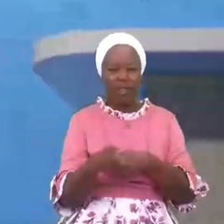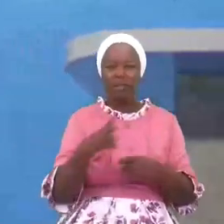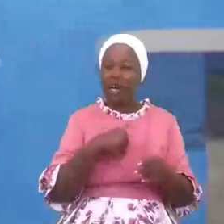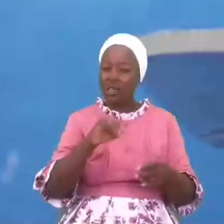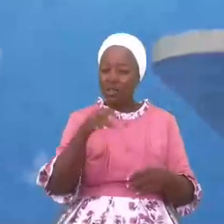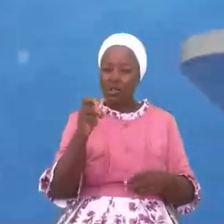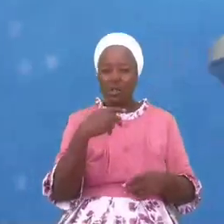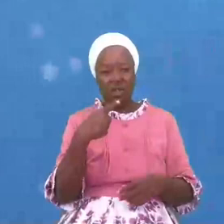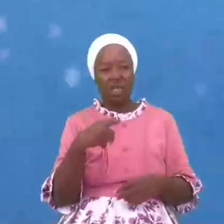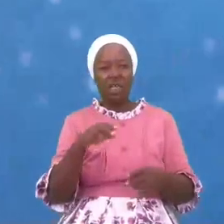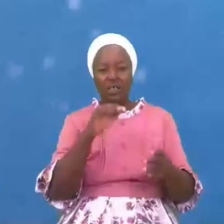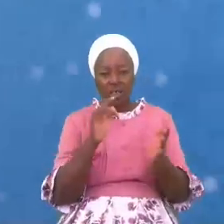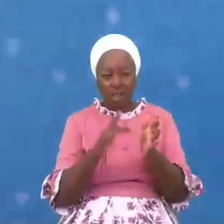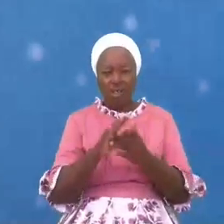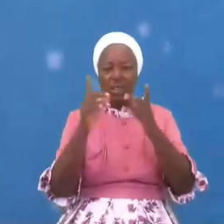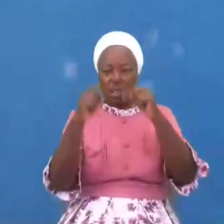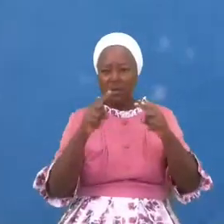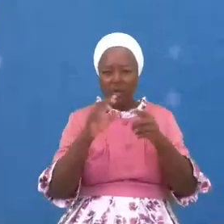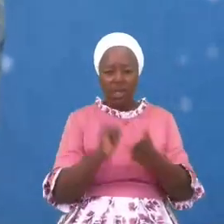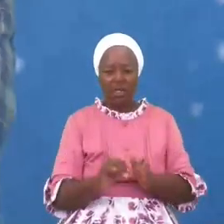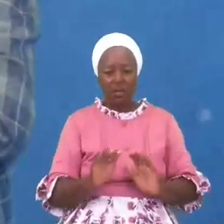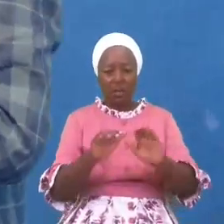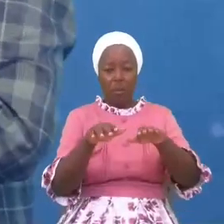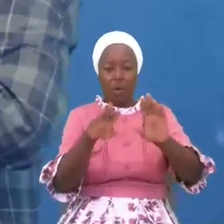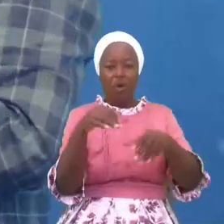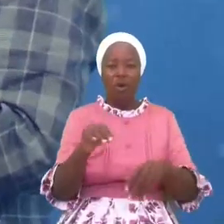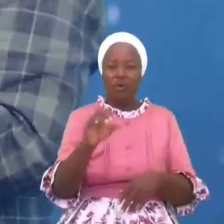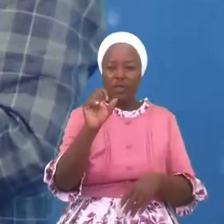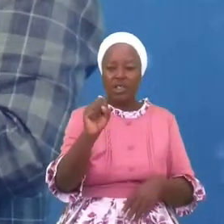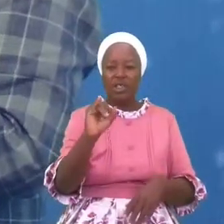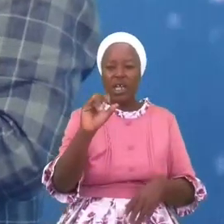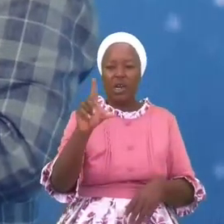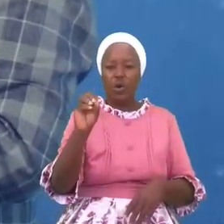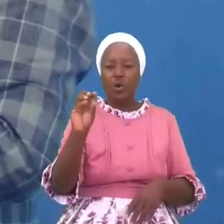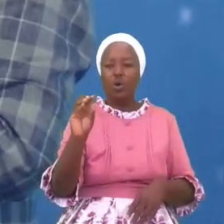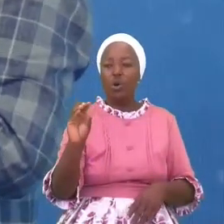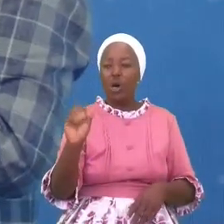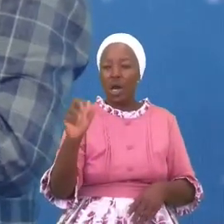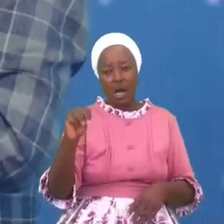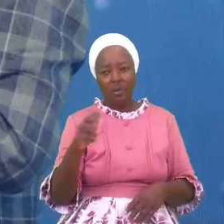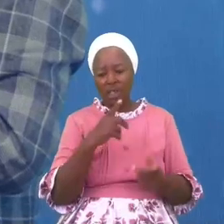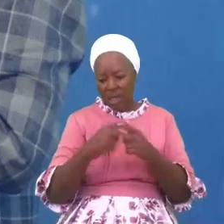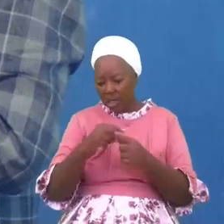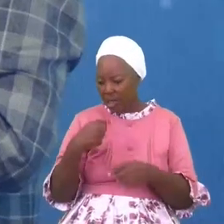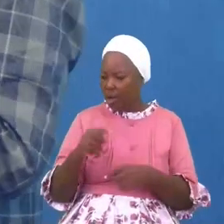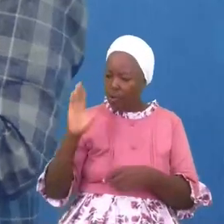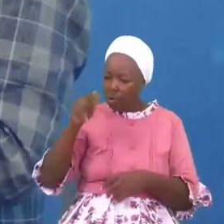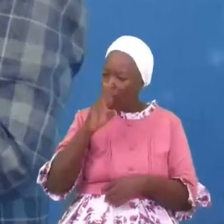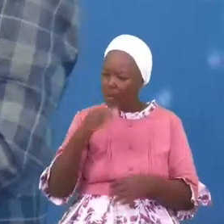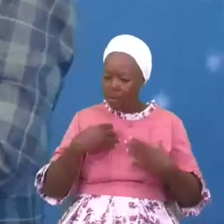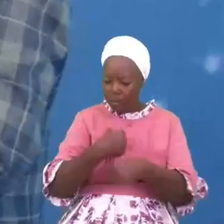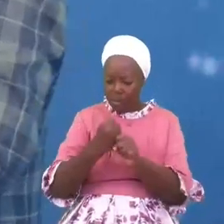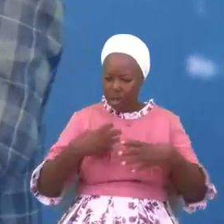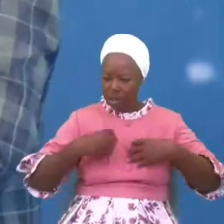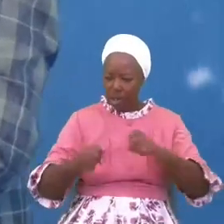venu vers la piscine de Bethsaida, de Siloé, et il a dit, veux-tu être guéri? Et il a dit, oh,